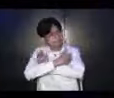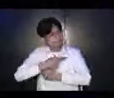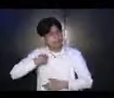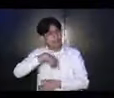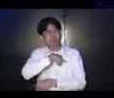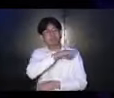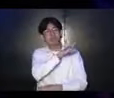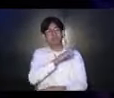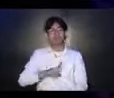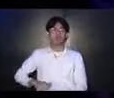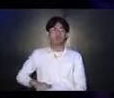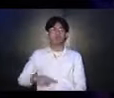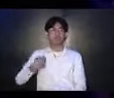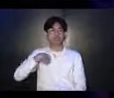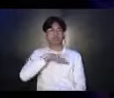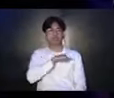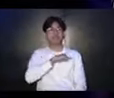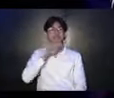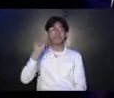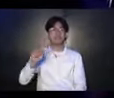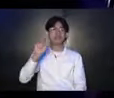We need your touch.